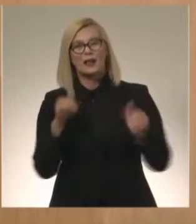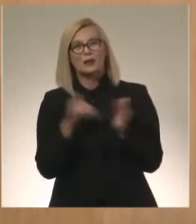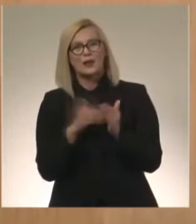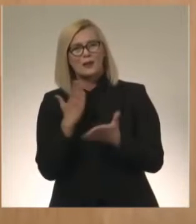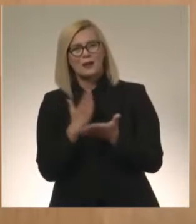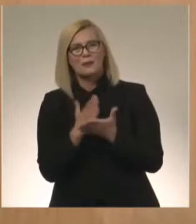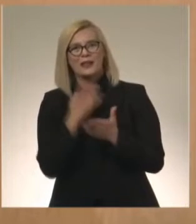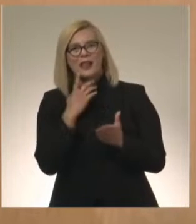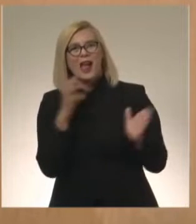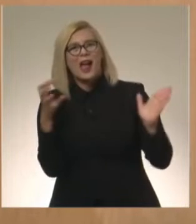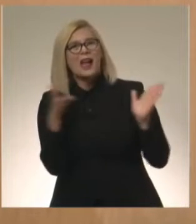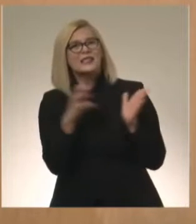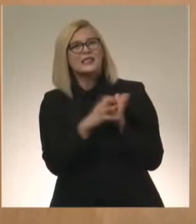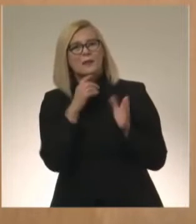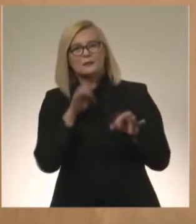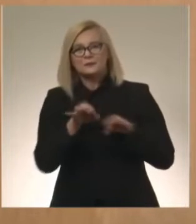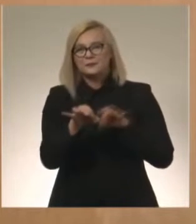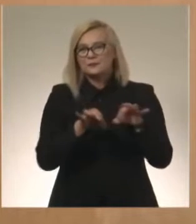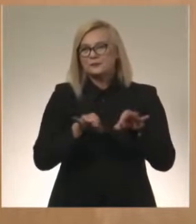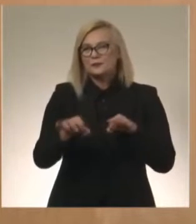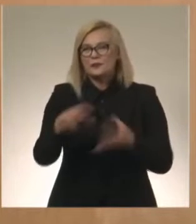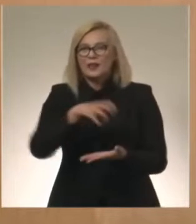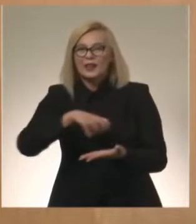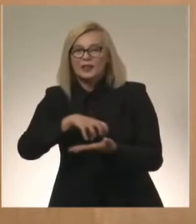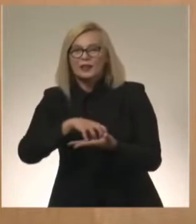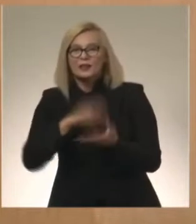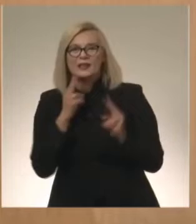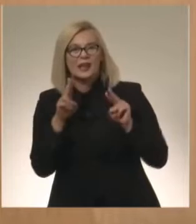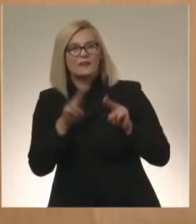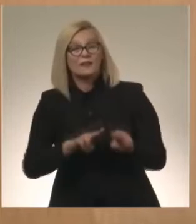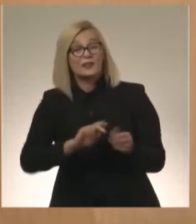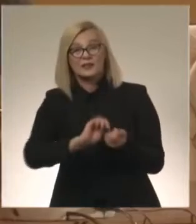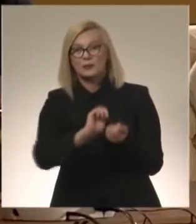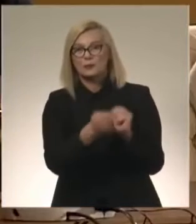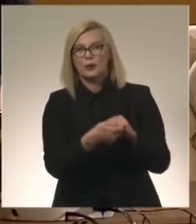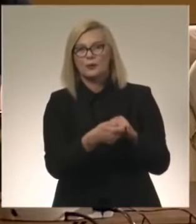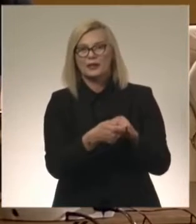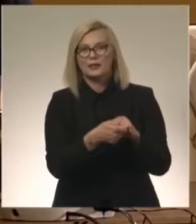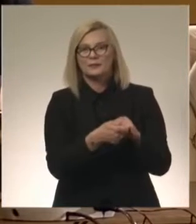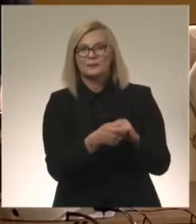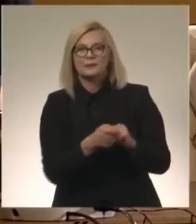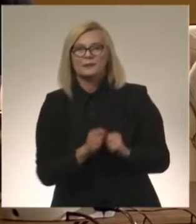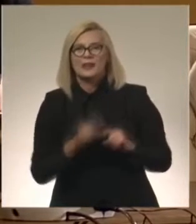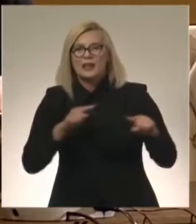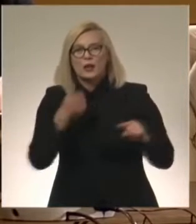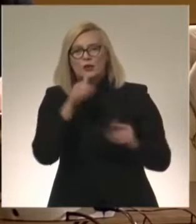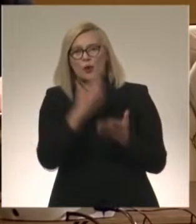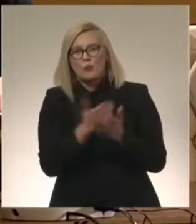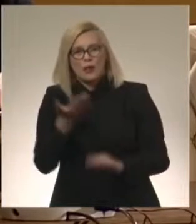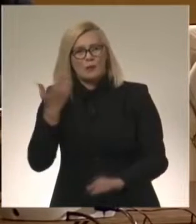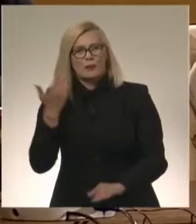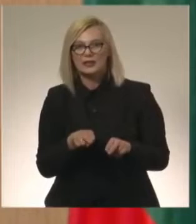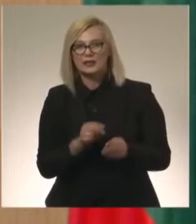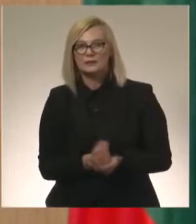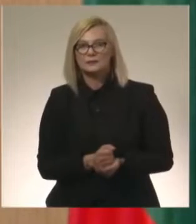jemi koordinuar dhe kemi një qëllim të përbashkët. Krizën që e kemi për shkak të luftës në Ukrainë tregoi se Ballkani Perëndimor duhet të